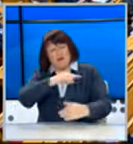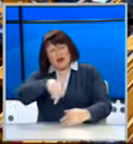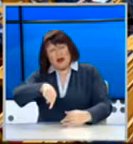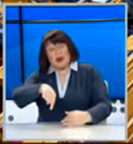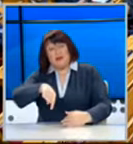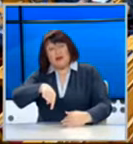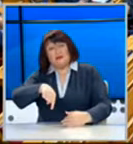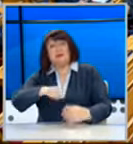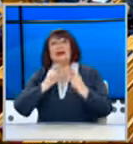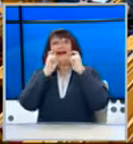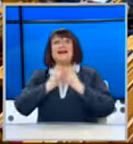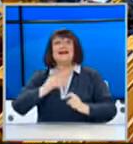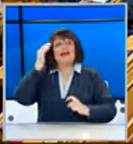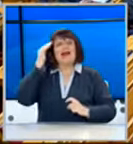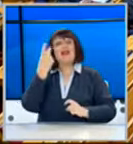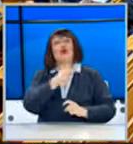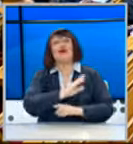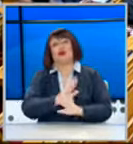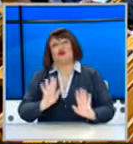στον πυρήνα των καθηκόντων